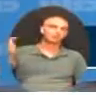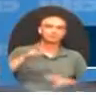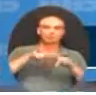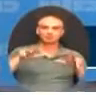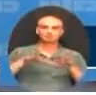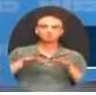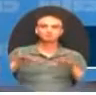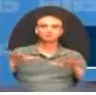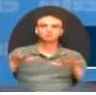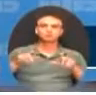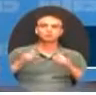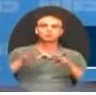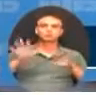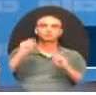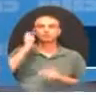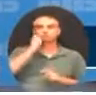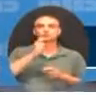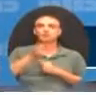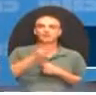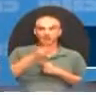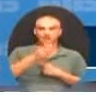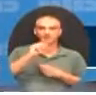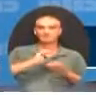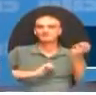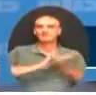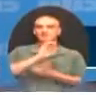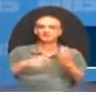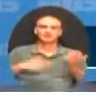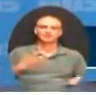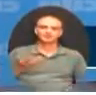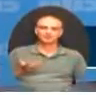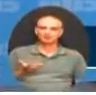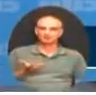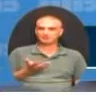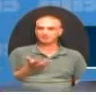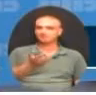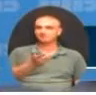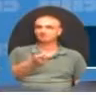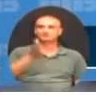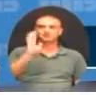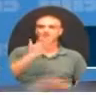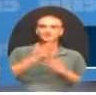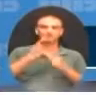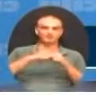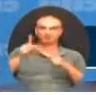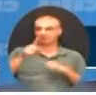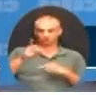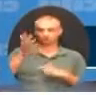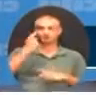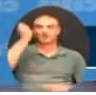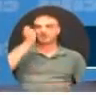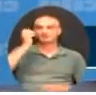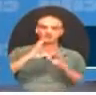הארץ מתפשטת תופעה של פשיעה חקלאית וונדליזם. כבר לפני חודש, עם תחילת תופעת